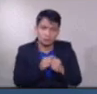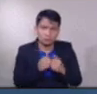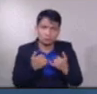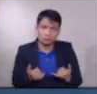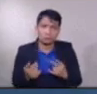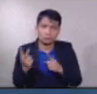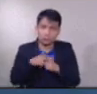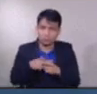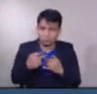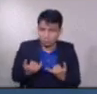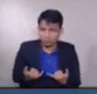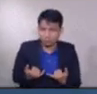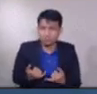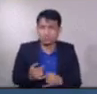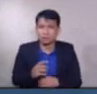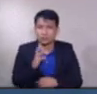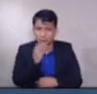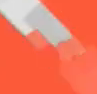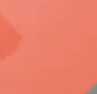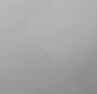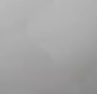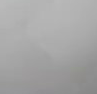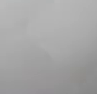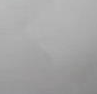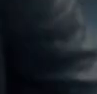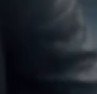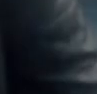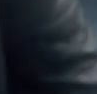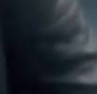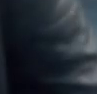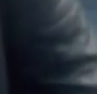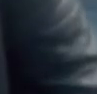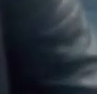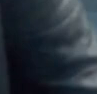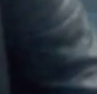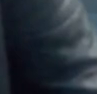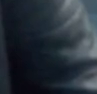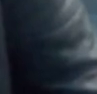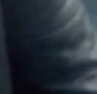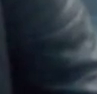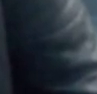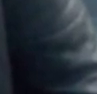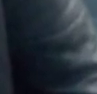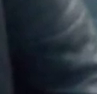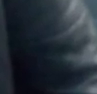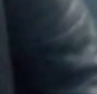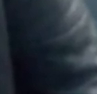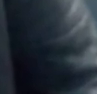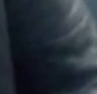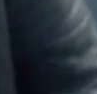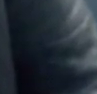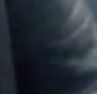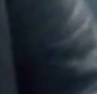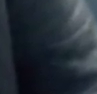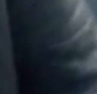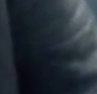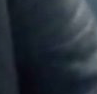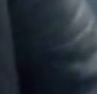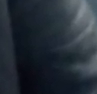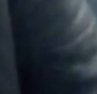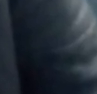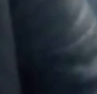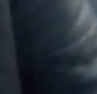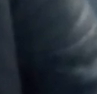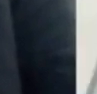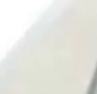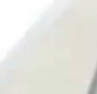at ang aplikante sa gabing ito ay si Junbert Gigayuma, ipinanganak sa Iligan City, Lanao del Norte noong August